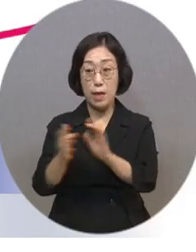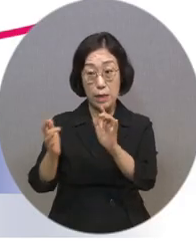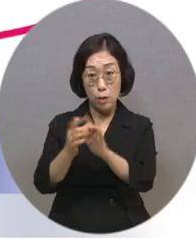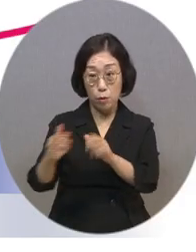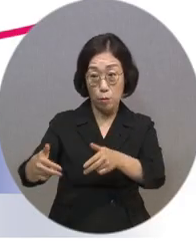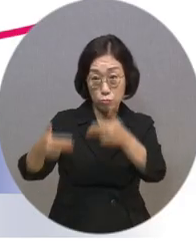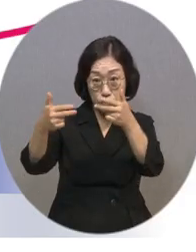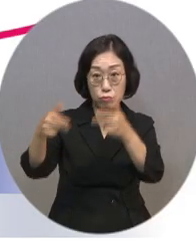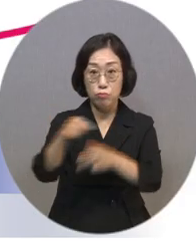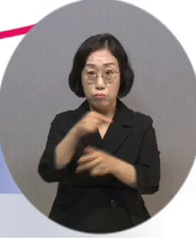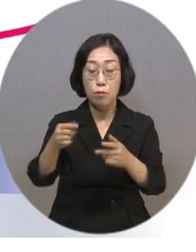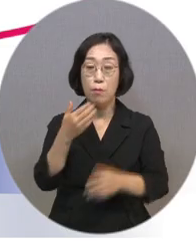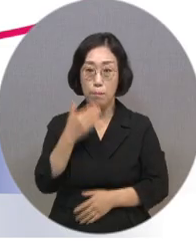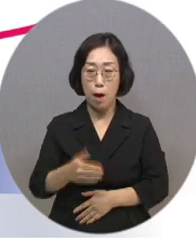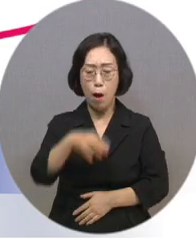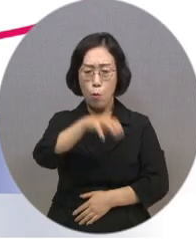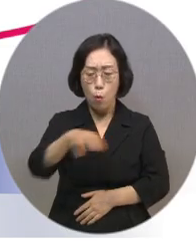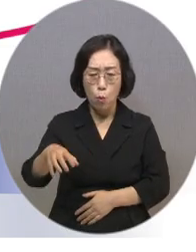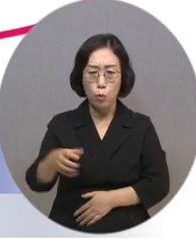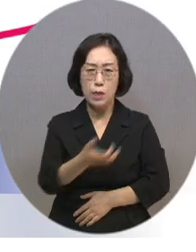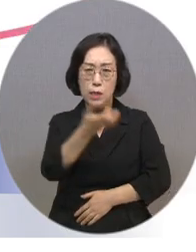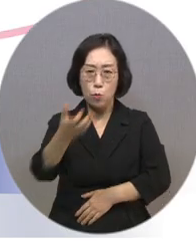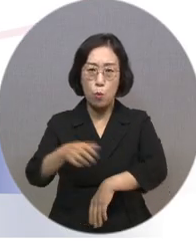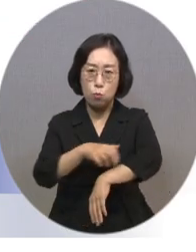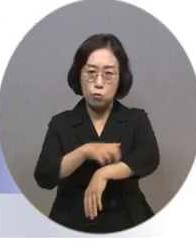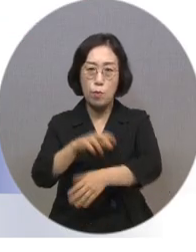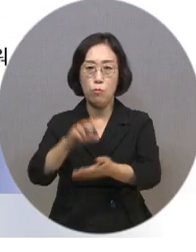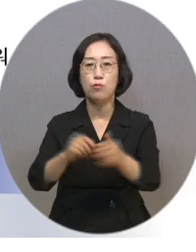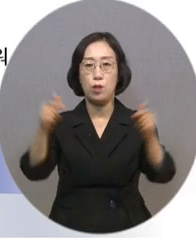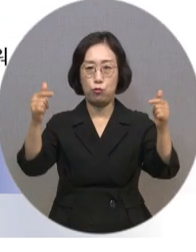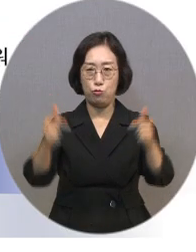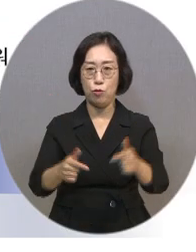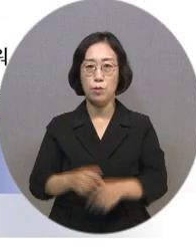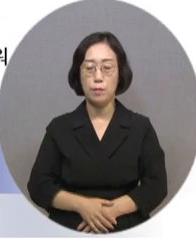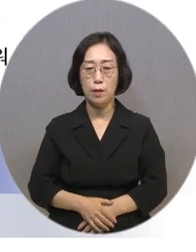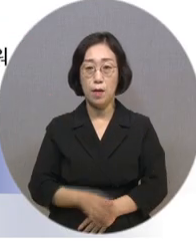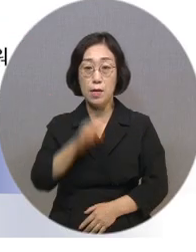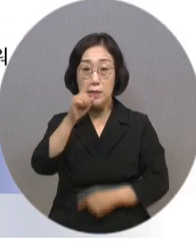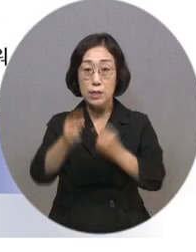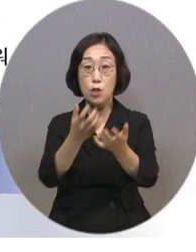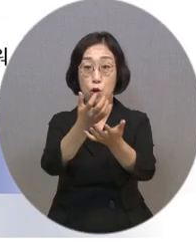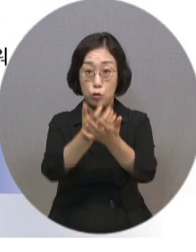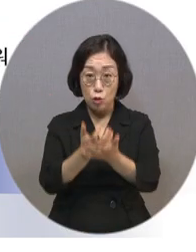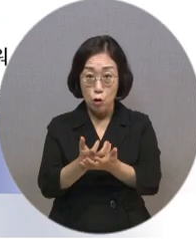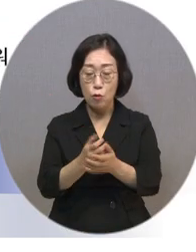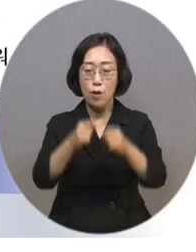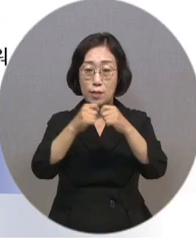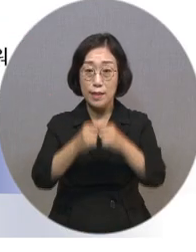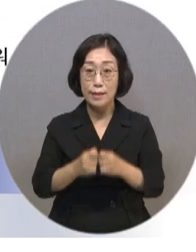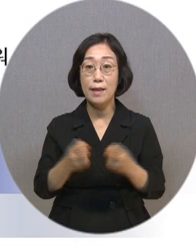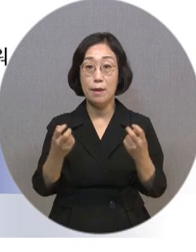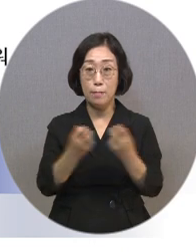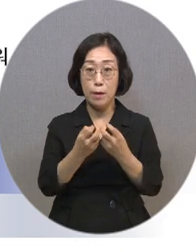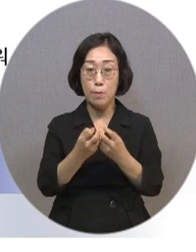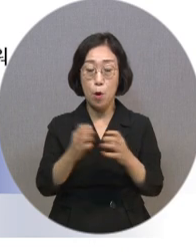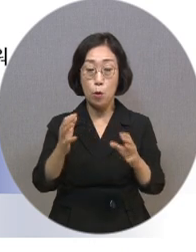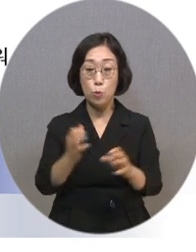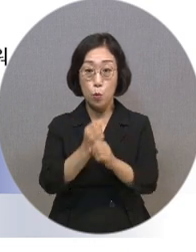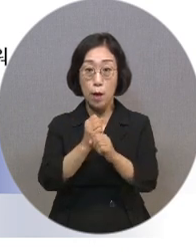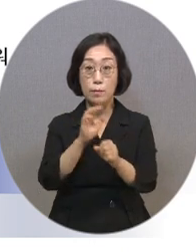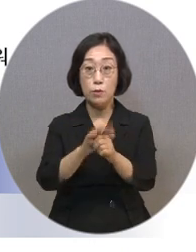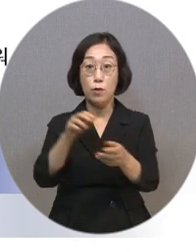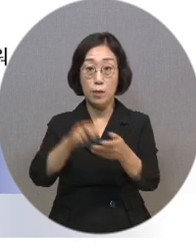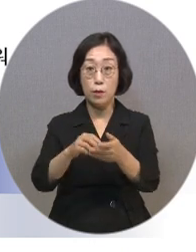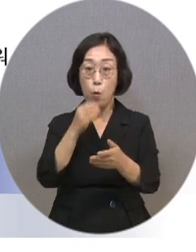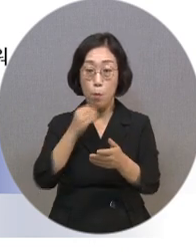소재지나 이동 불편에 따른 제약도 해소했습니다 신청 서류를 비롯한 세부 사항은 장기업 종합지원 센터